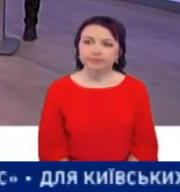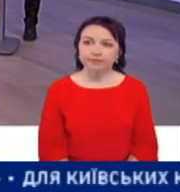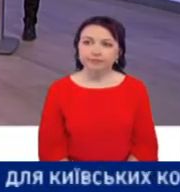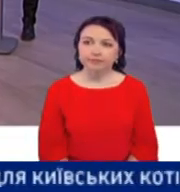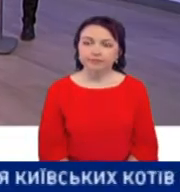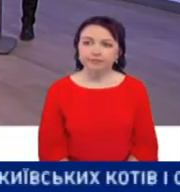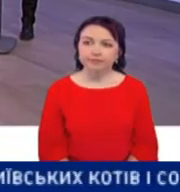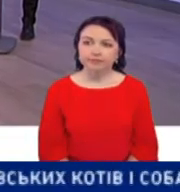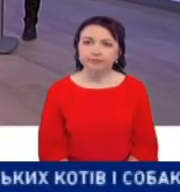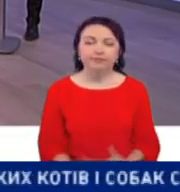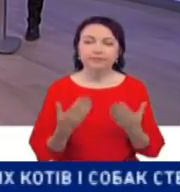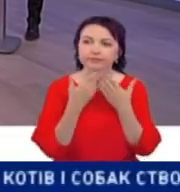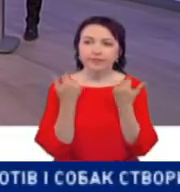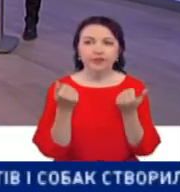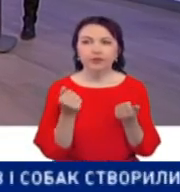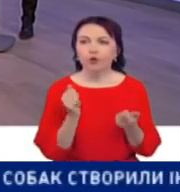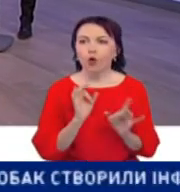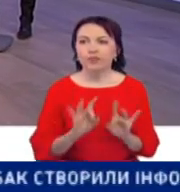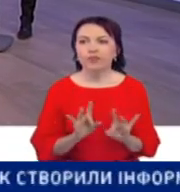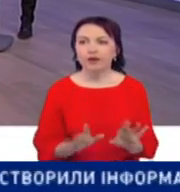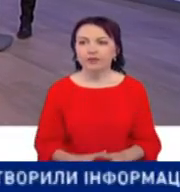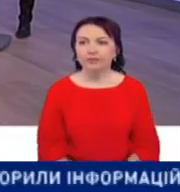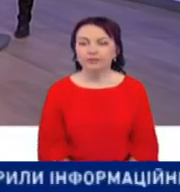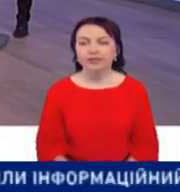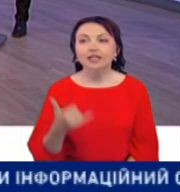no comments, як кажуть. У нас є глядач, слухаємо вас уважно,